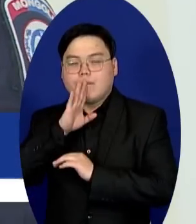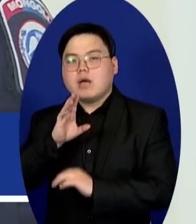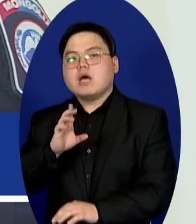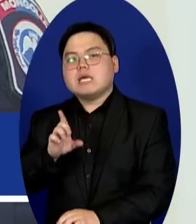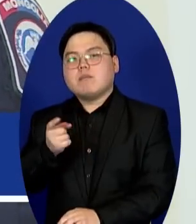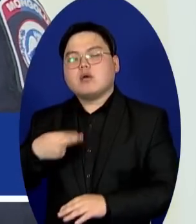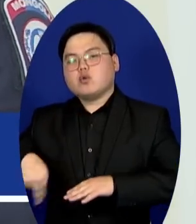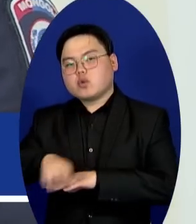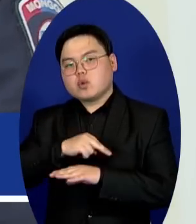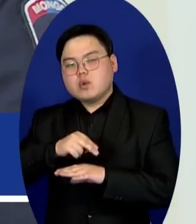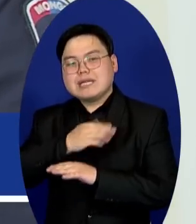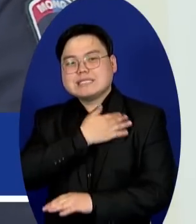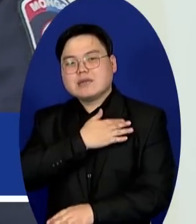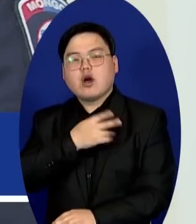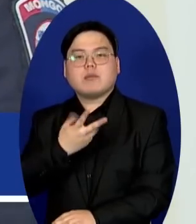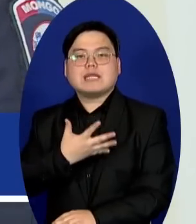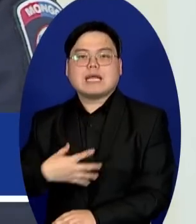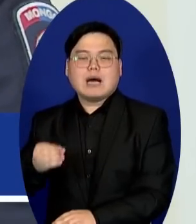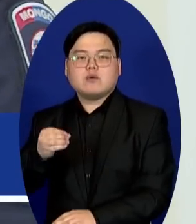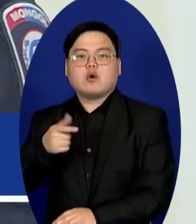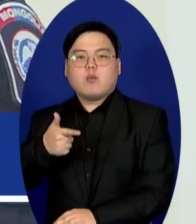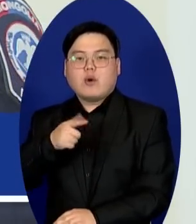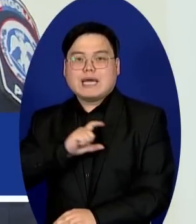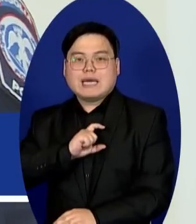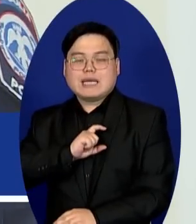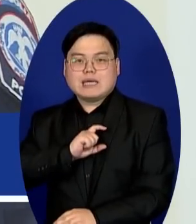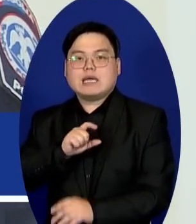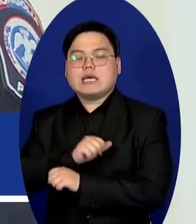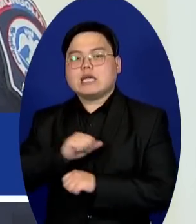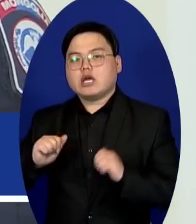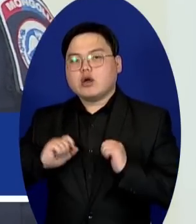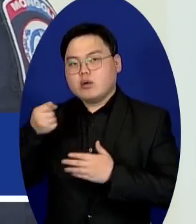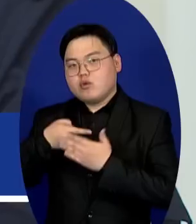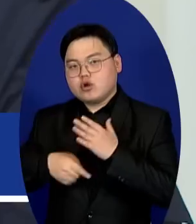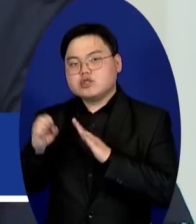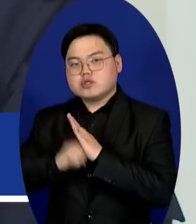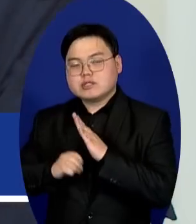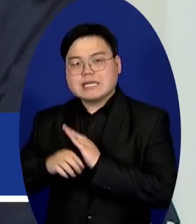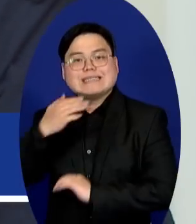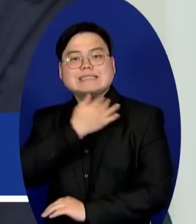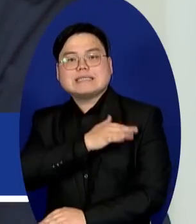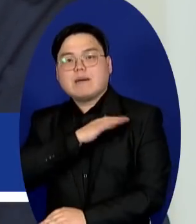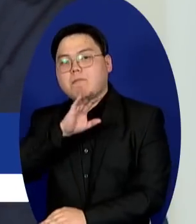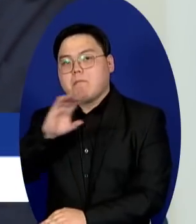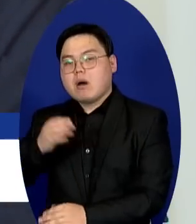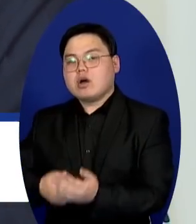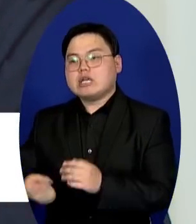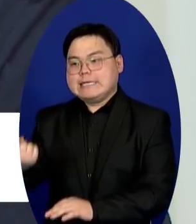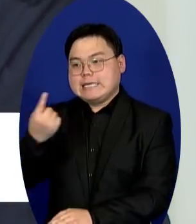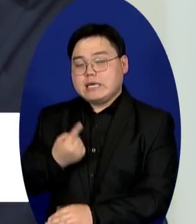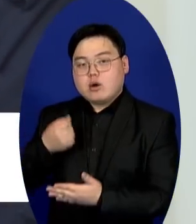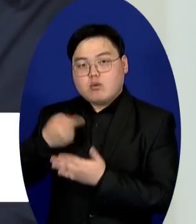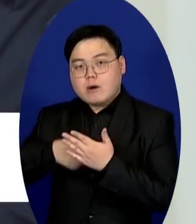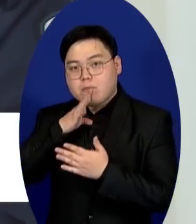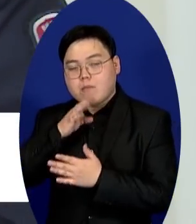хэмжээнд бол нийт 2500 орчим галт зэвсэг эзэмшигч иргэдэг бол бүртгэх ёстой байдаг байна. Цагдаагийн байгууллагад ирж бүртгүүлэхдээ